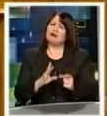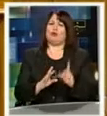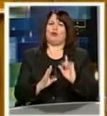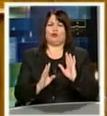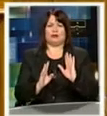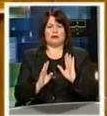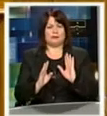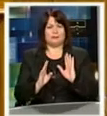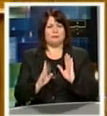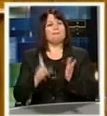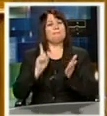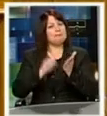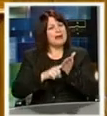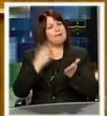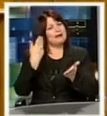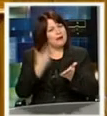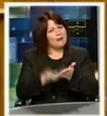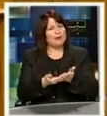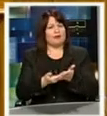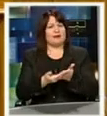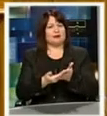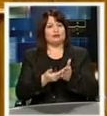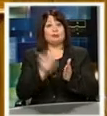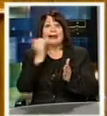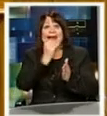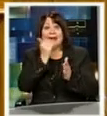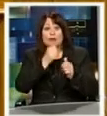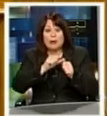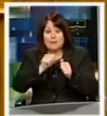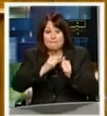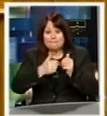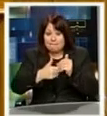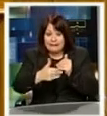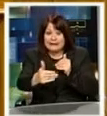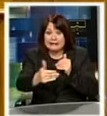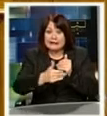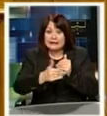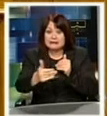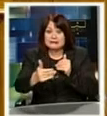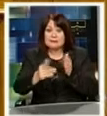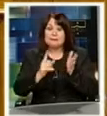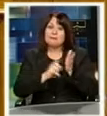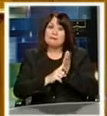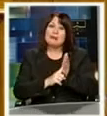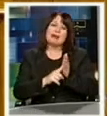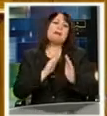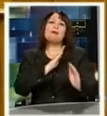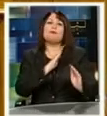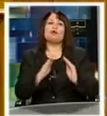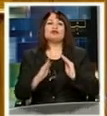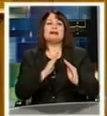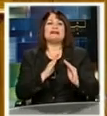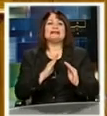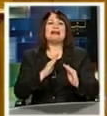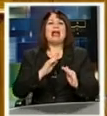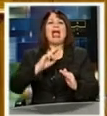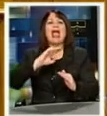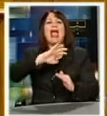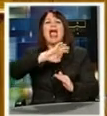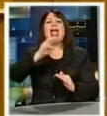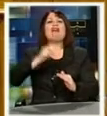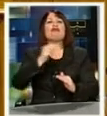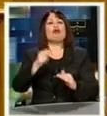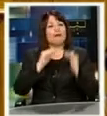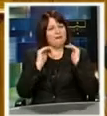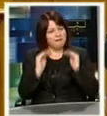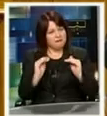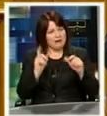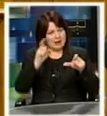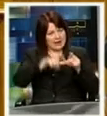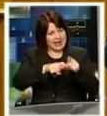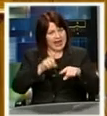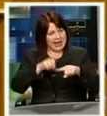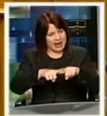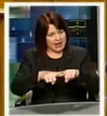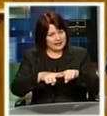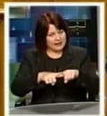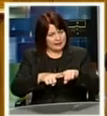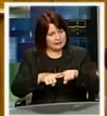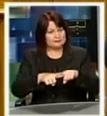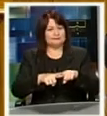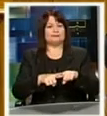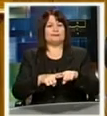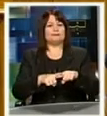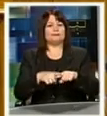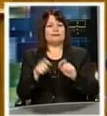μέσα σε αυτό το περιορισμένο χρονικό διάστημα θα πρέπει να διασφαλίσουμε την παραμονή της Ελλάδας στη ζώνη του ευρώ, να θέσουμε τις